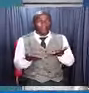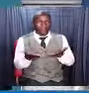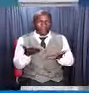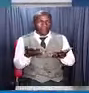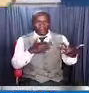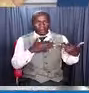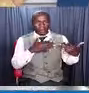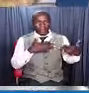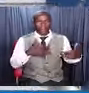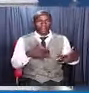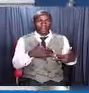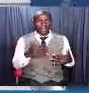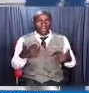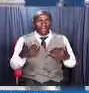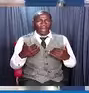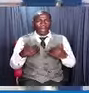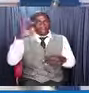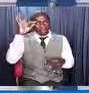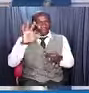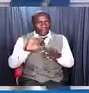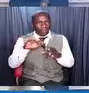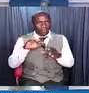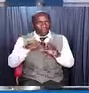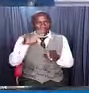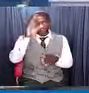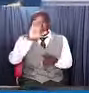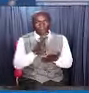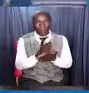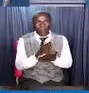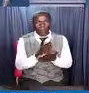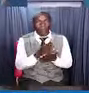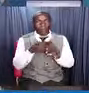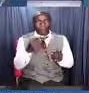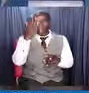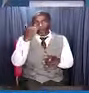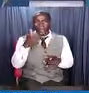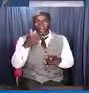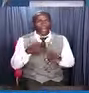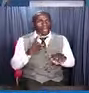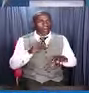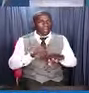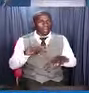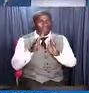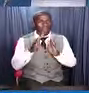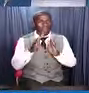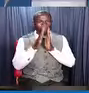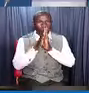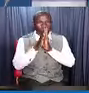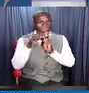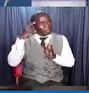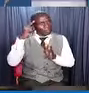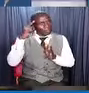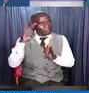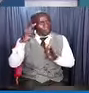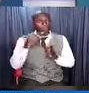yako. So weigh yourself. Mimi nina imani kwa Mungu wa baba mwanzilishi. I have the faith in the God of. Lakini mbona niombayo? But whatever I pray. Na niombewayo. And I'm